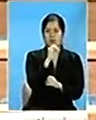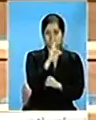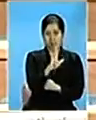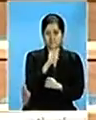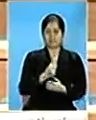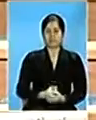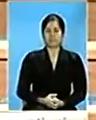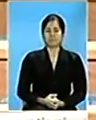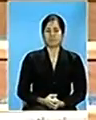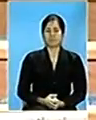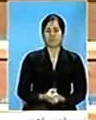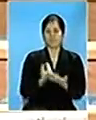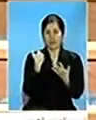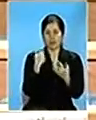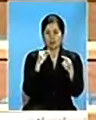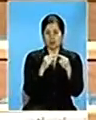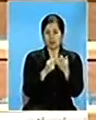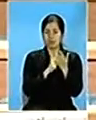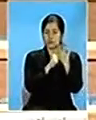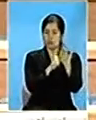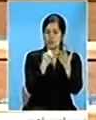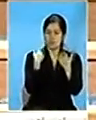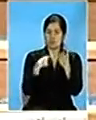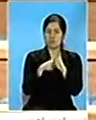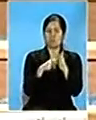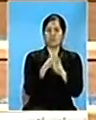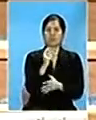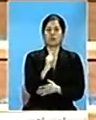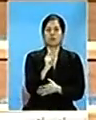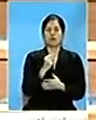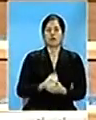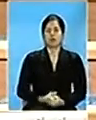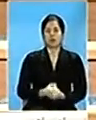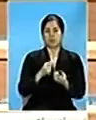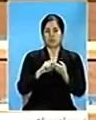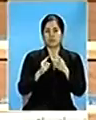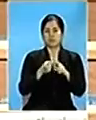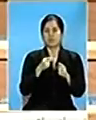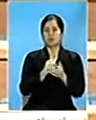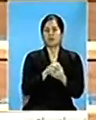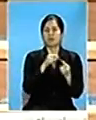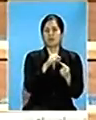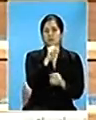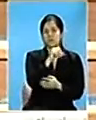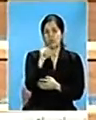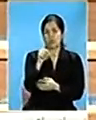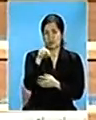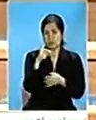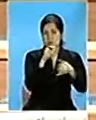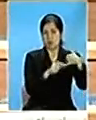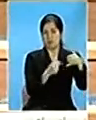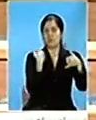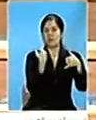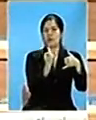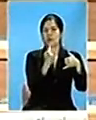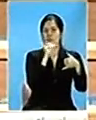านประธานครับหยิบยกขึ้นมาพิจารณาเพราะอะไรเพราะว่าเพื่อนสมาชิกในสภาผู้แทนราษฎรแห่งนี้ท่านหนึ่งมี